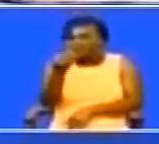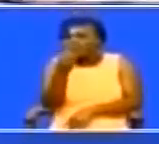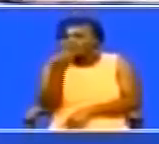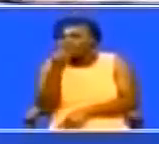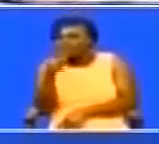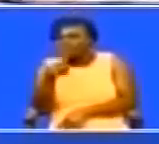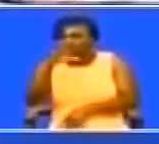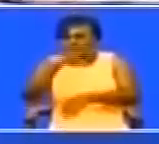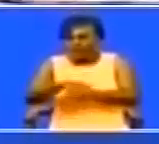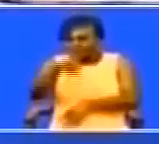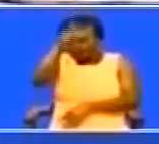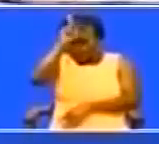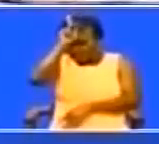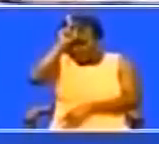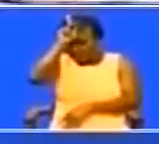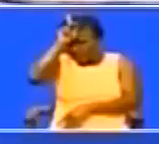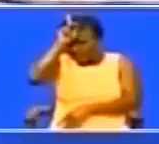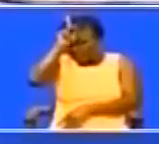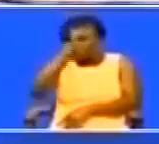wakaja wakachukua mbuzi ya mama yangu